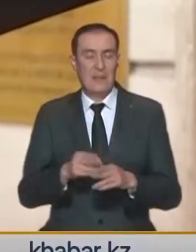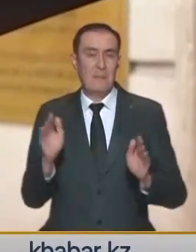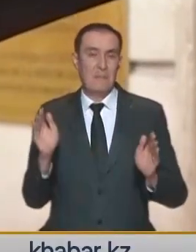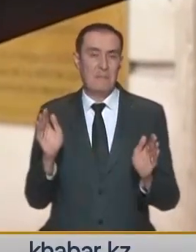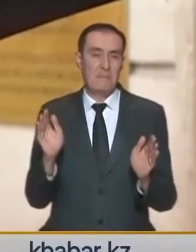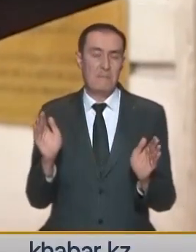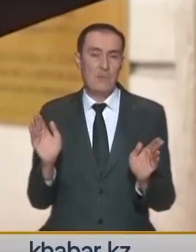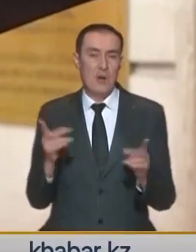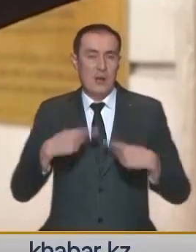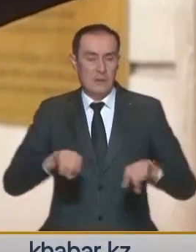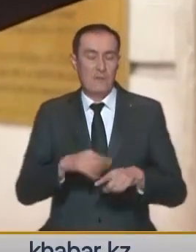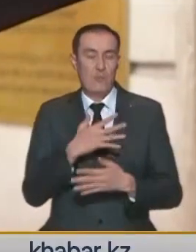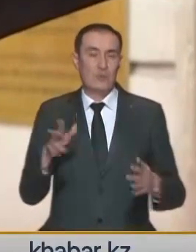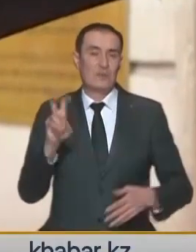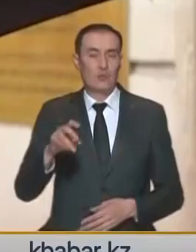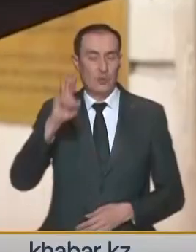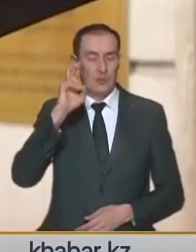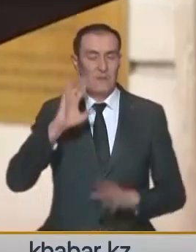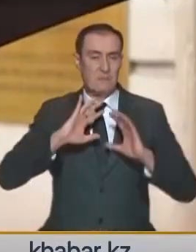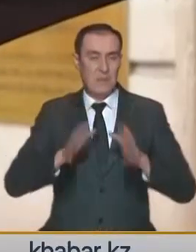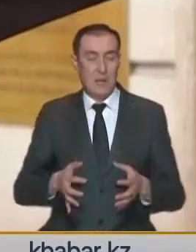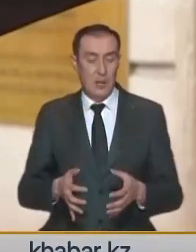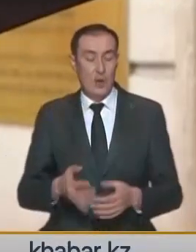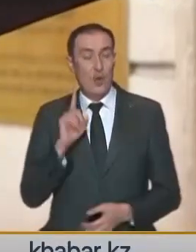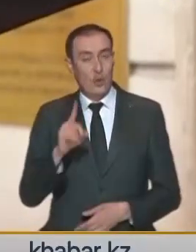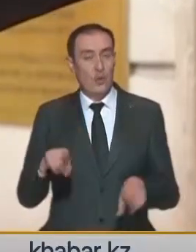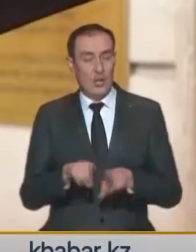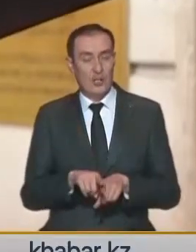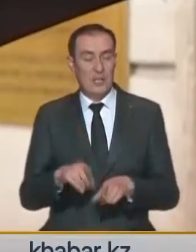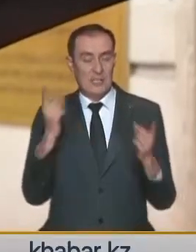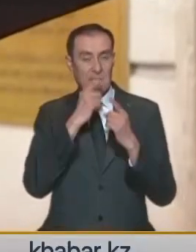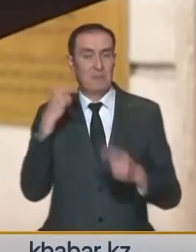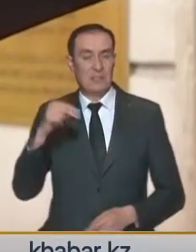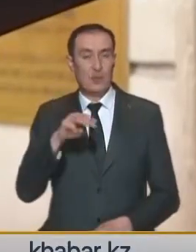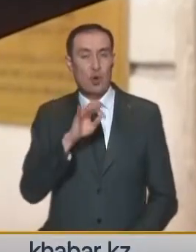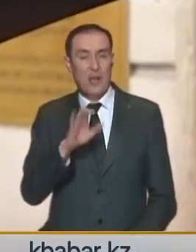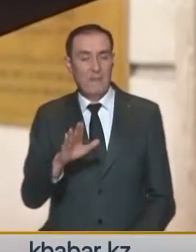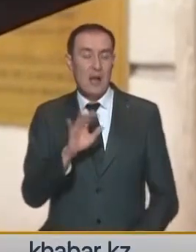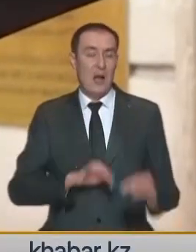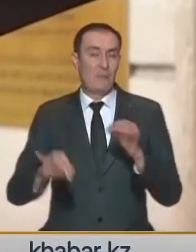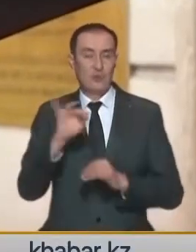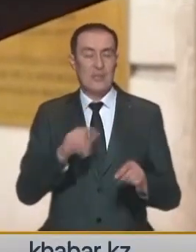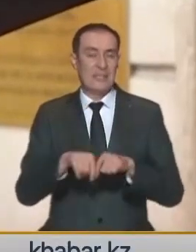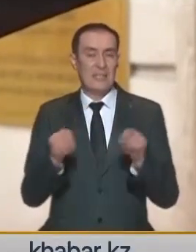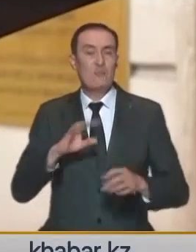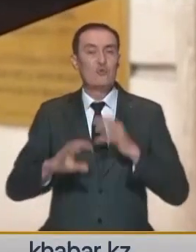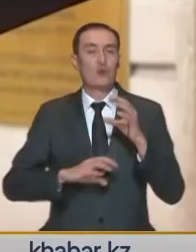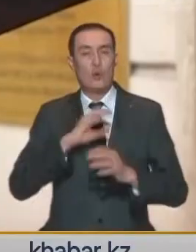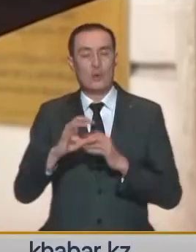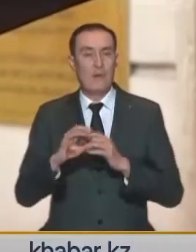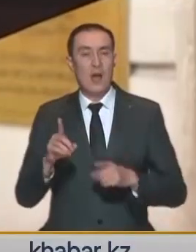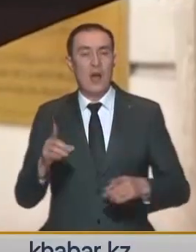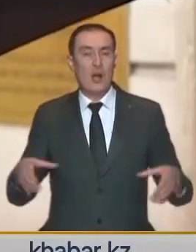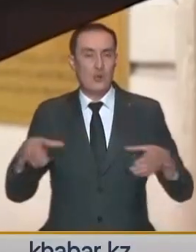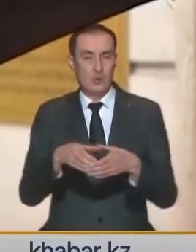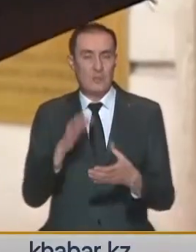маленький клуб среди более чем 200 стран планеты. Но также, как заявил президент Токаев, обсуждается создание международного